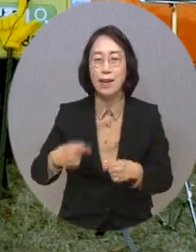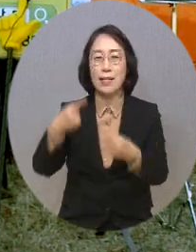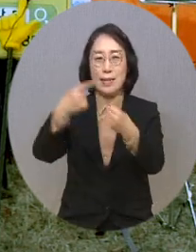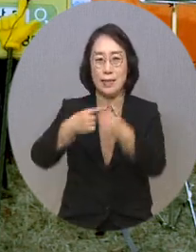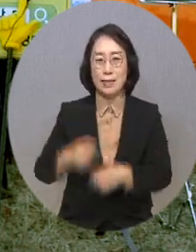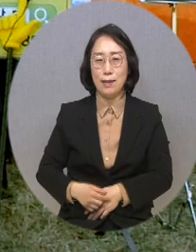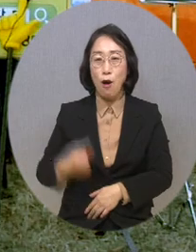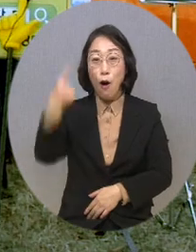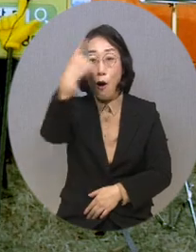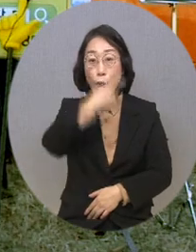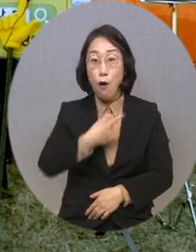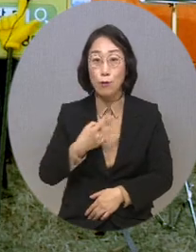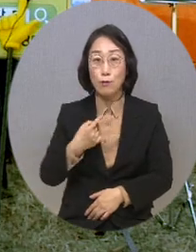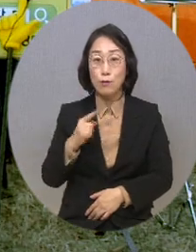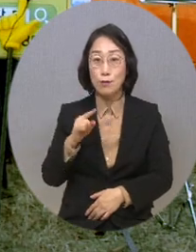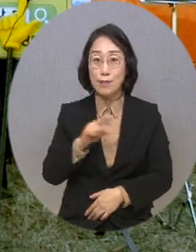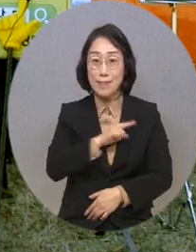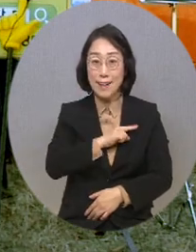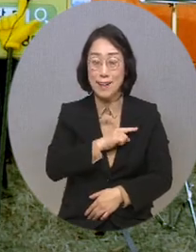얼굴도 개그맨 중에 제일 1등.